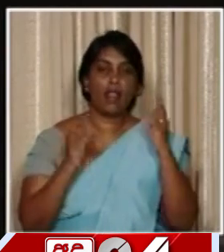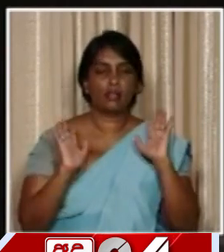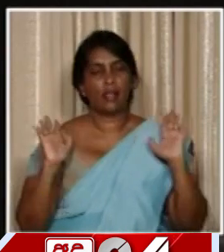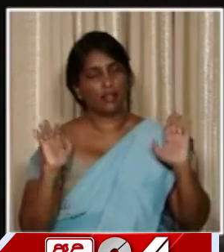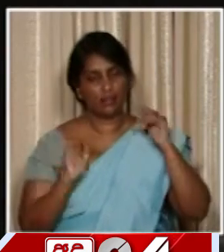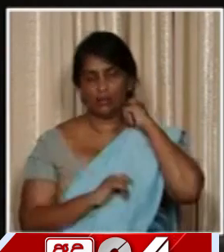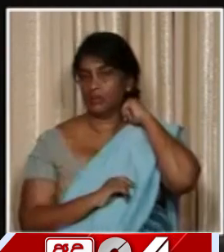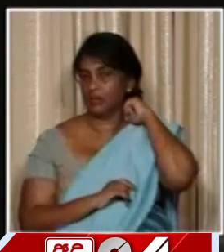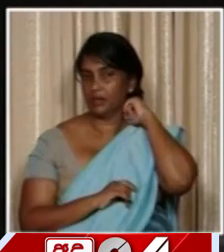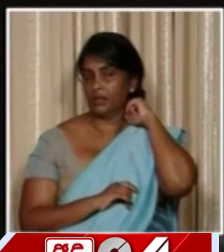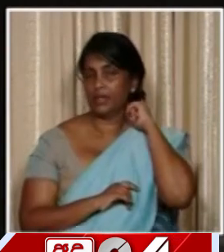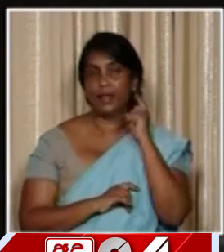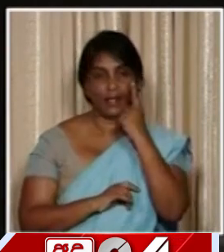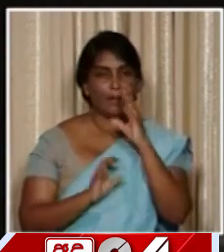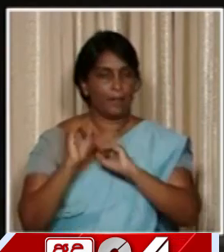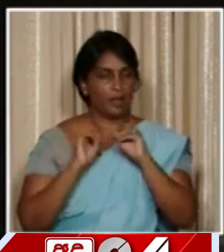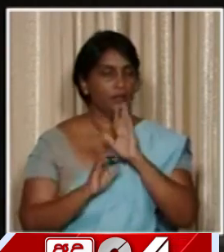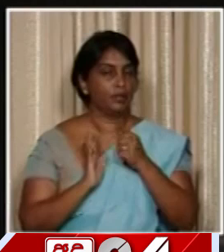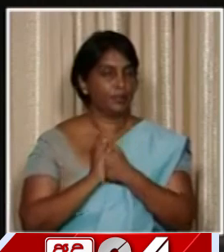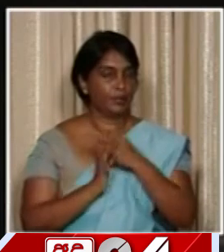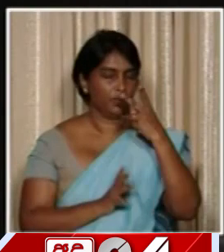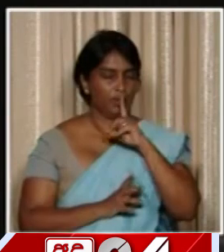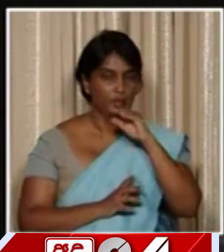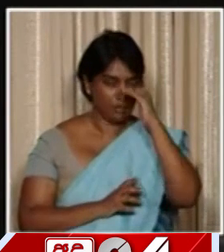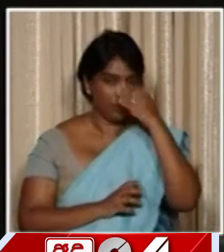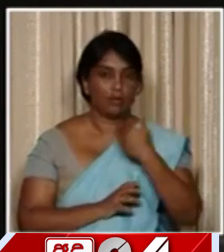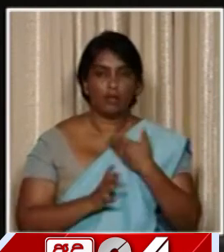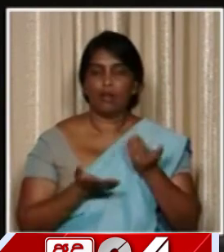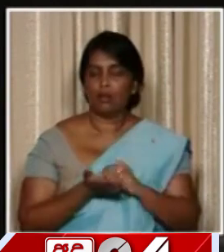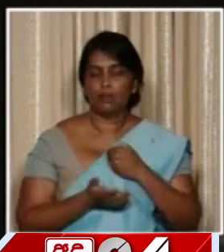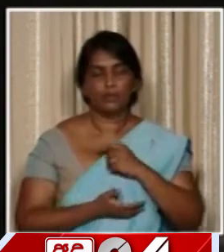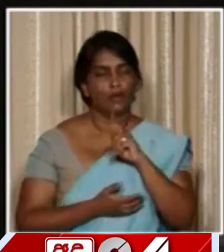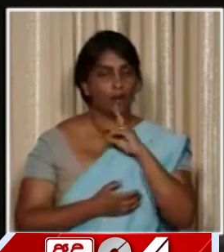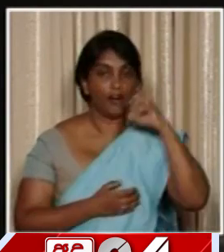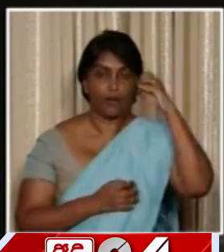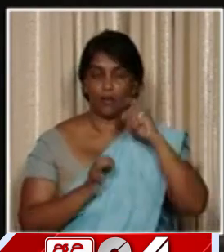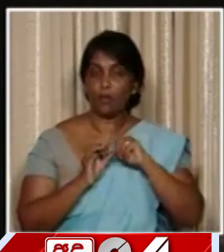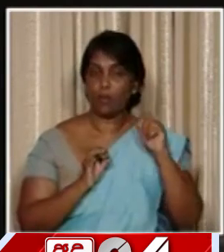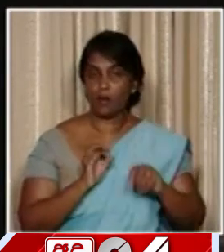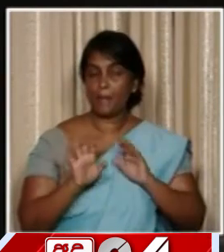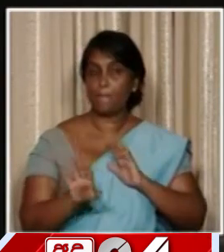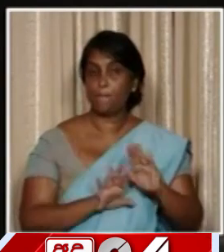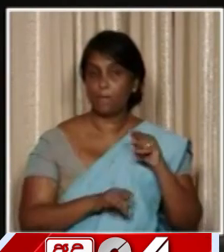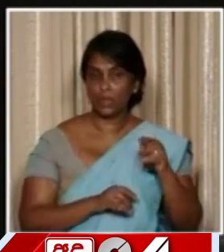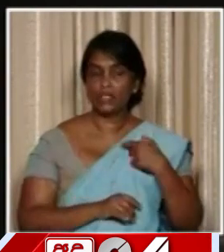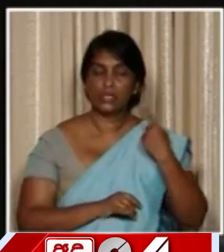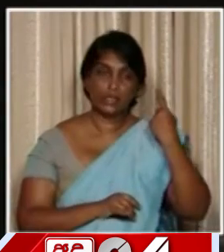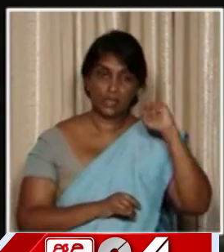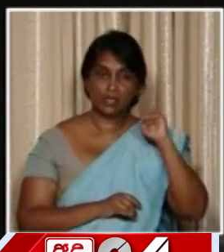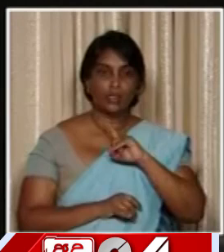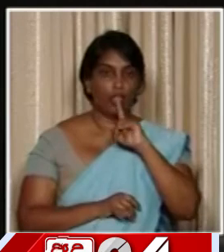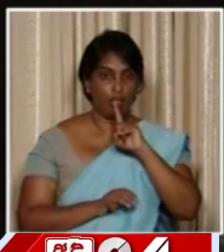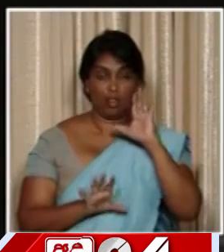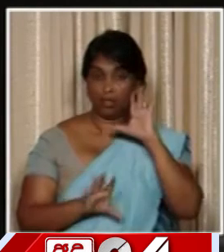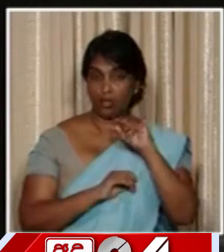කියලා. 1% තියෙන්නේ කියලා. ගරු නියෝජ්‍ය කතානායකතුමනි මම නැවත වතාවක් කියනවා විදුලි බල මණ්ඩලයේ පාලක පද්ධතිය විසින් මට ඊයේ ලබා දීපු තොරතුරු